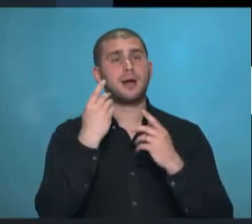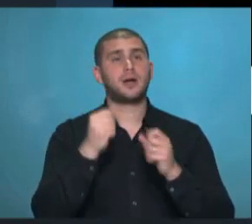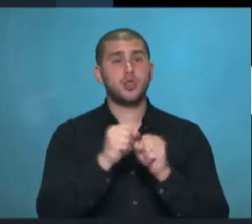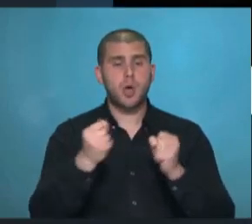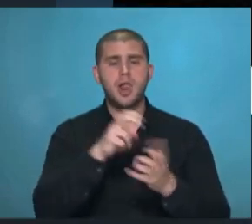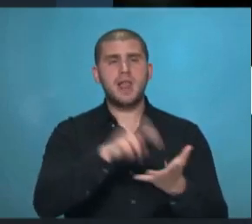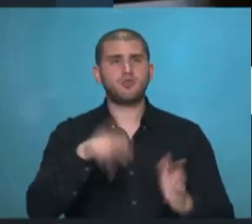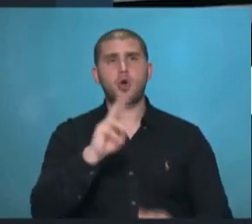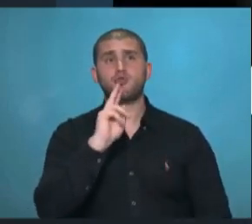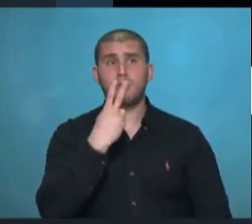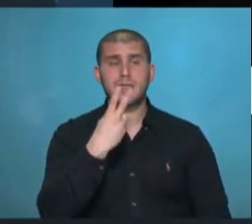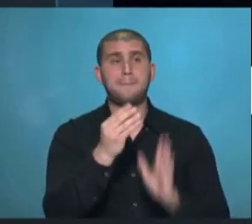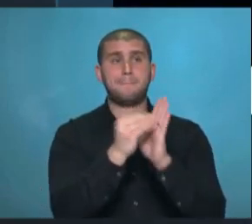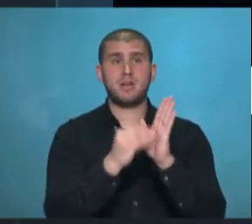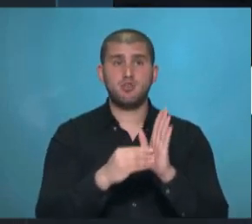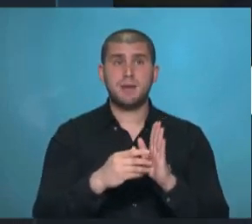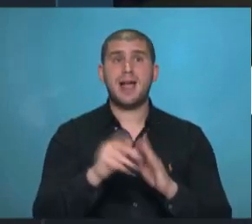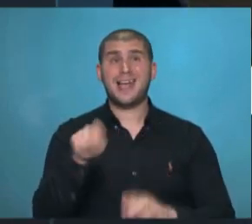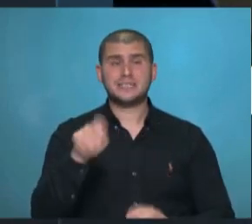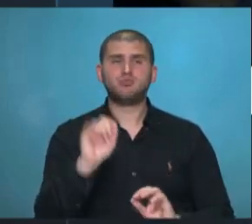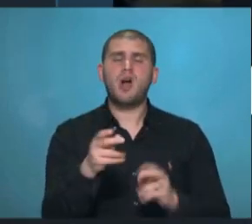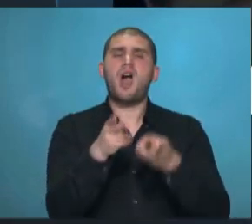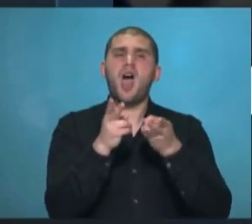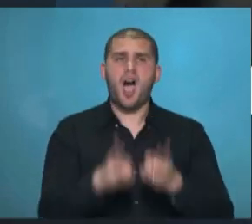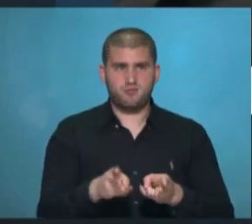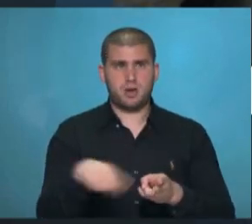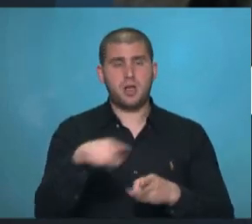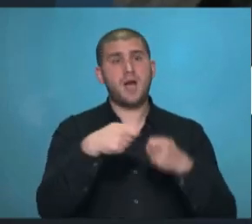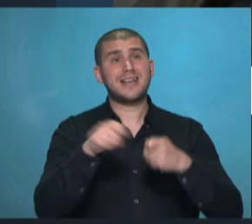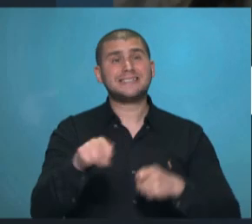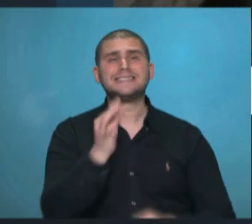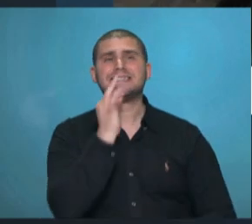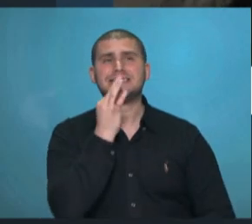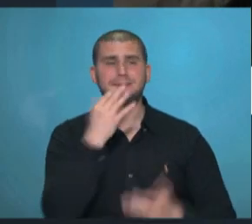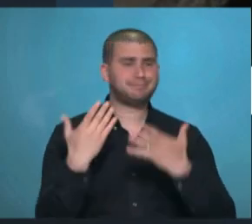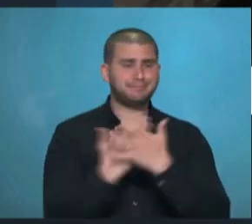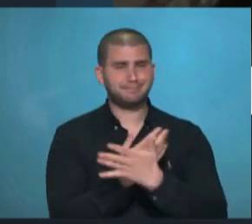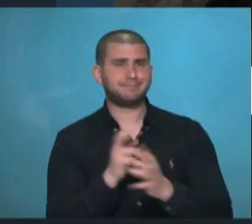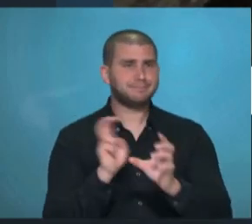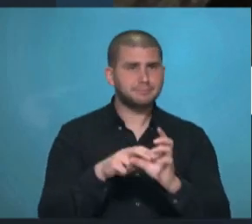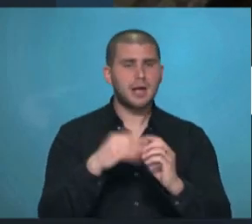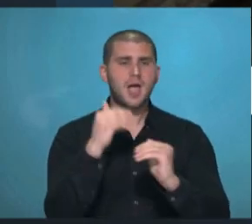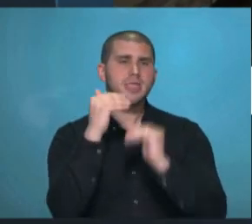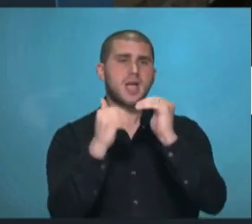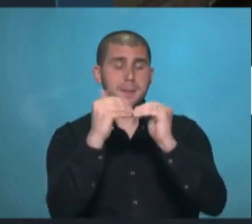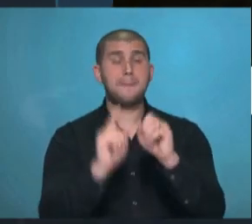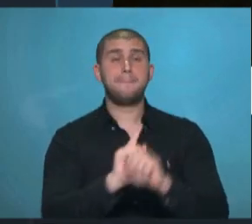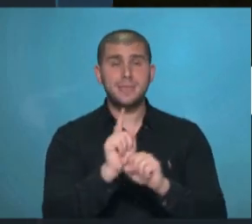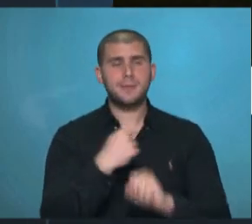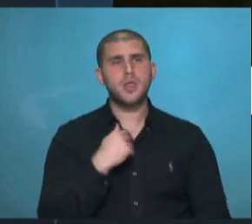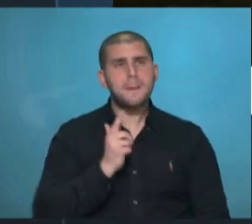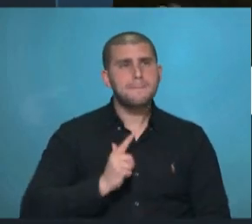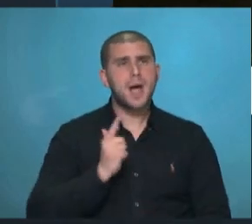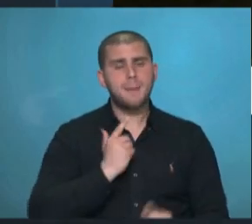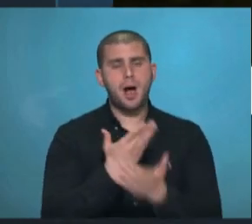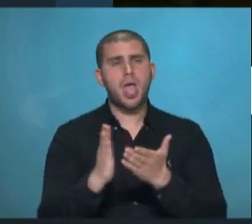כשנתיים מהרשימה מהכנסת, כדי לאפשר לחברי כנסת צעירים יותר להתקדם ברשימה. כרגע אנחנו ממתינים כאן